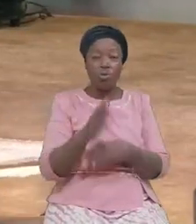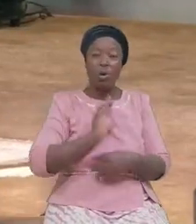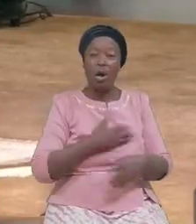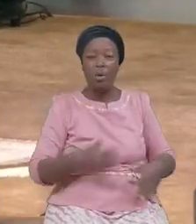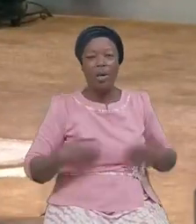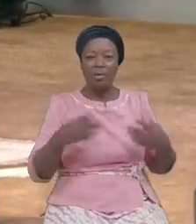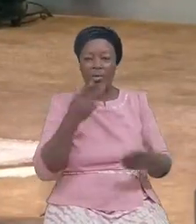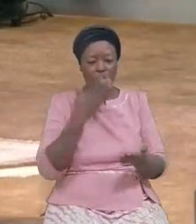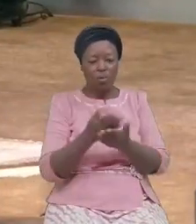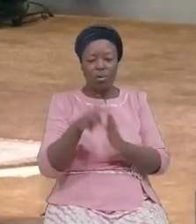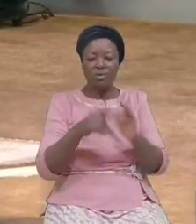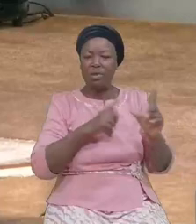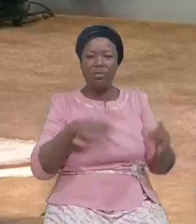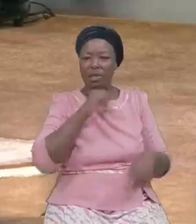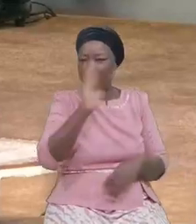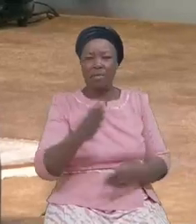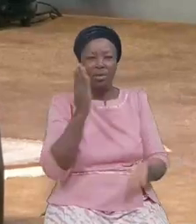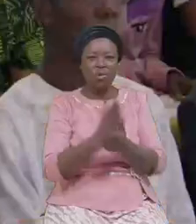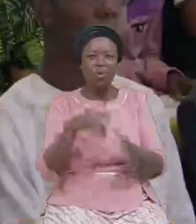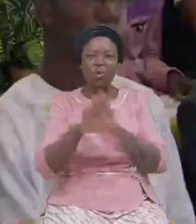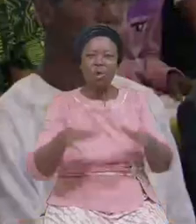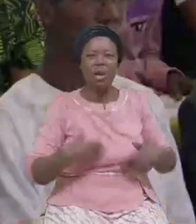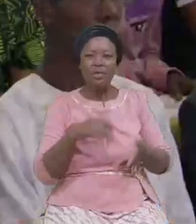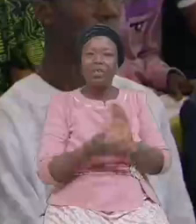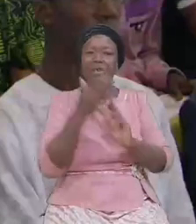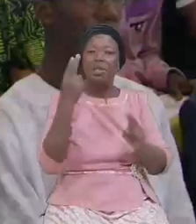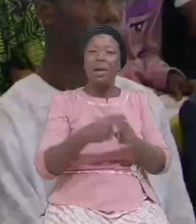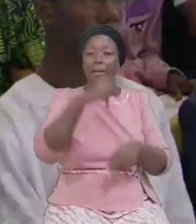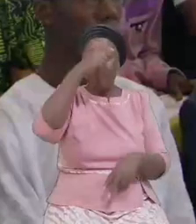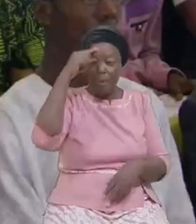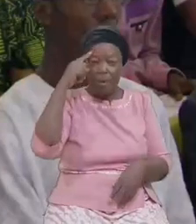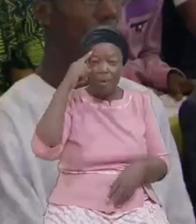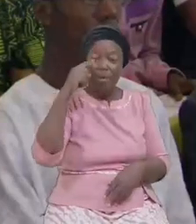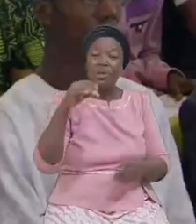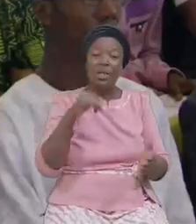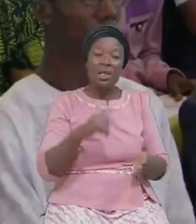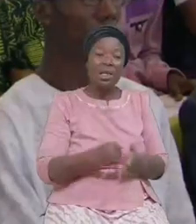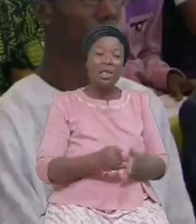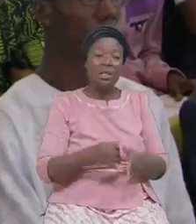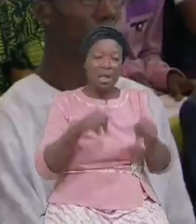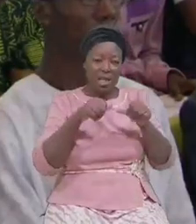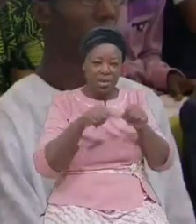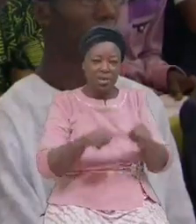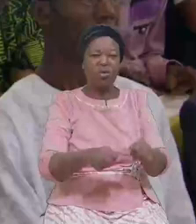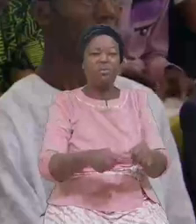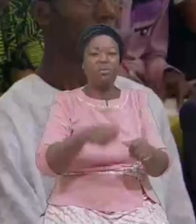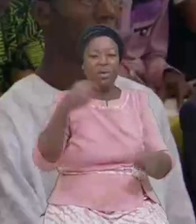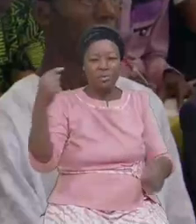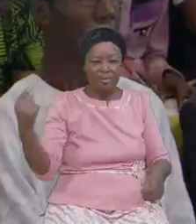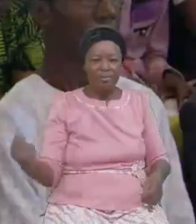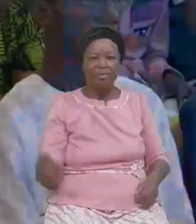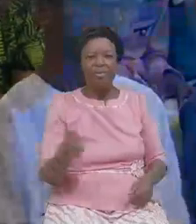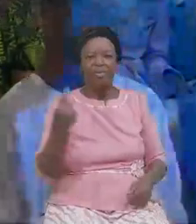de Dieu ne va jamais cesser dans votre vie, parce qu'il dure à toujours. Le verset